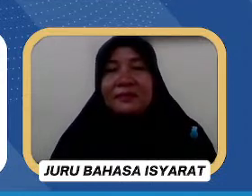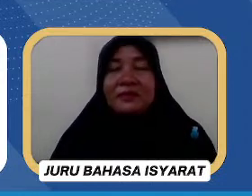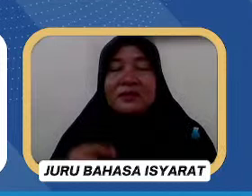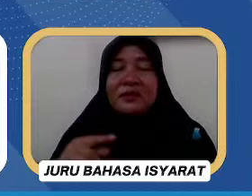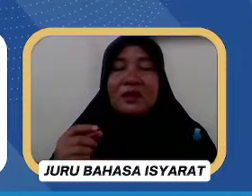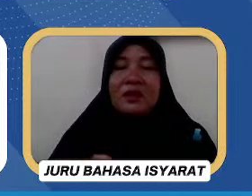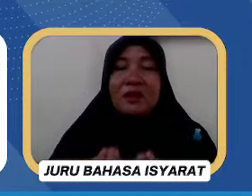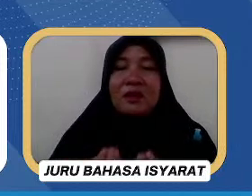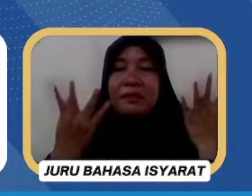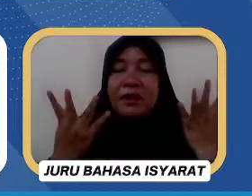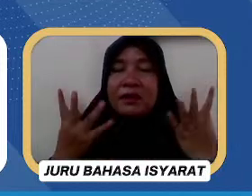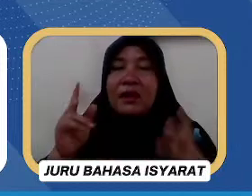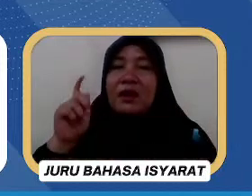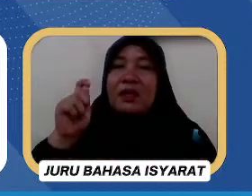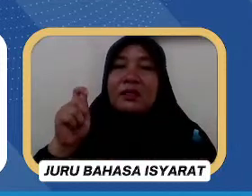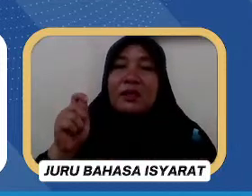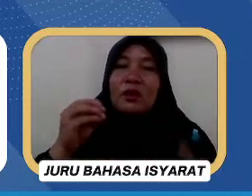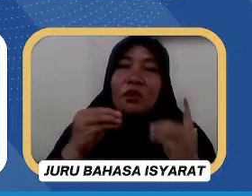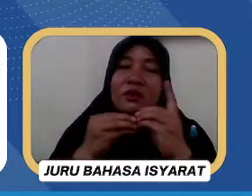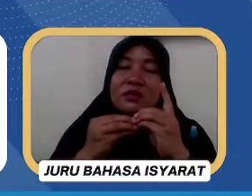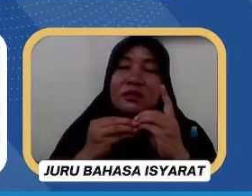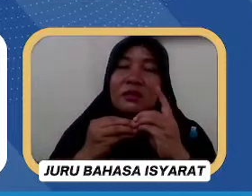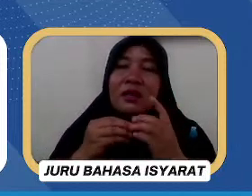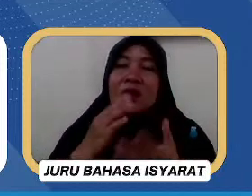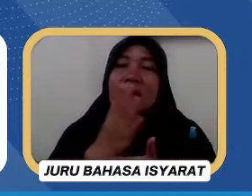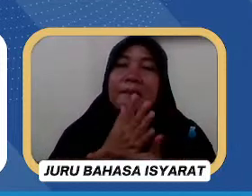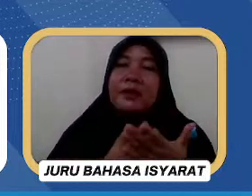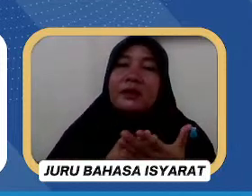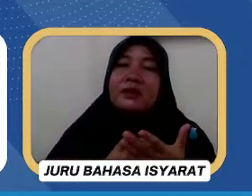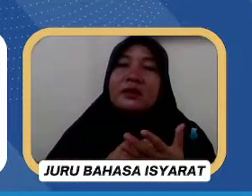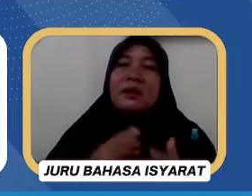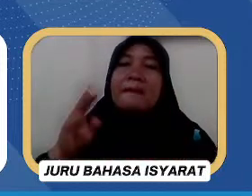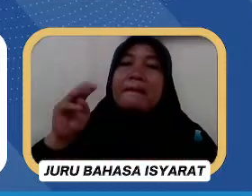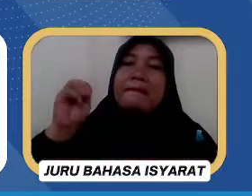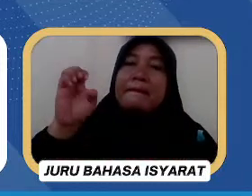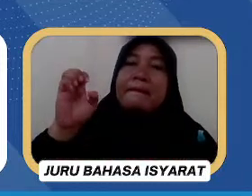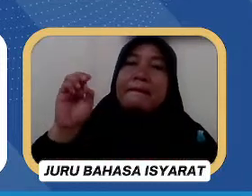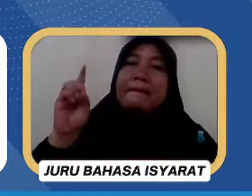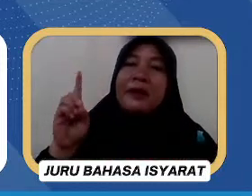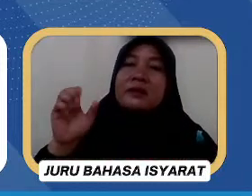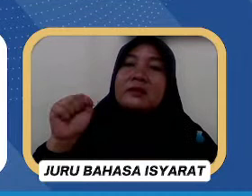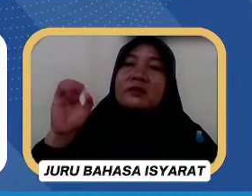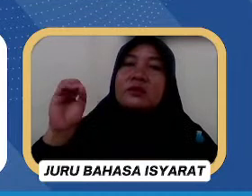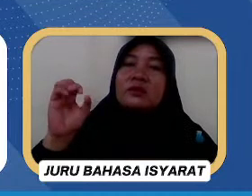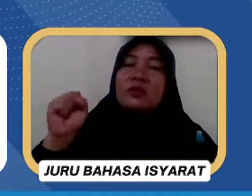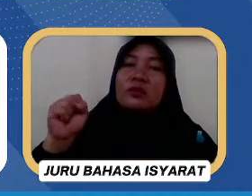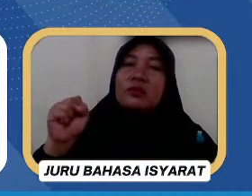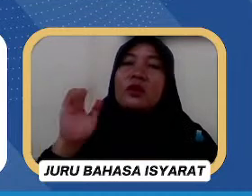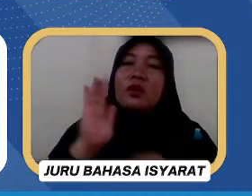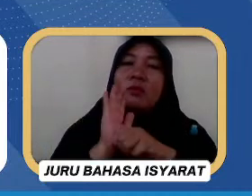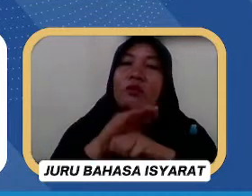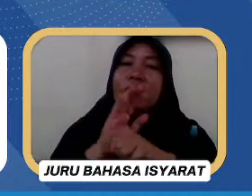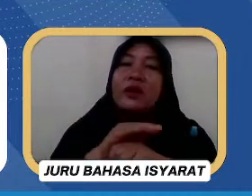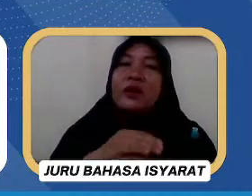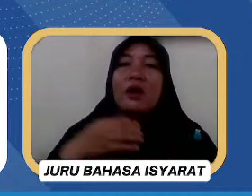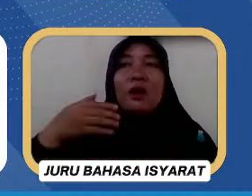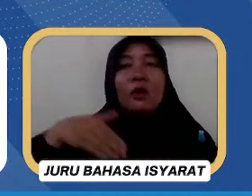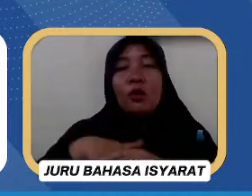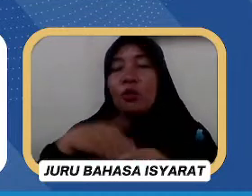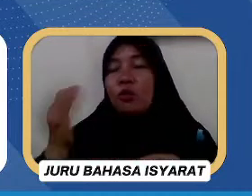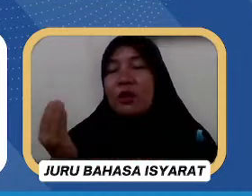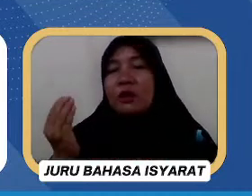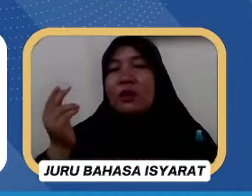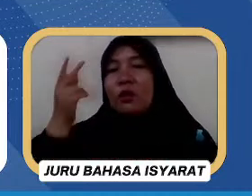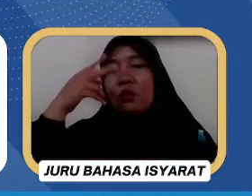itu menjadi media bagi budaya asing untuk masuk ke sendi pendudukan di